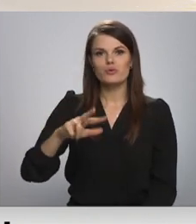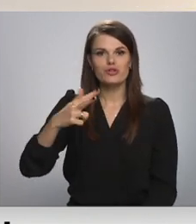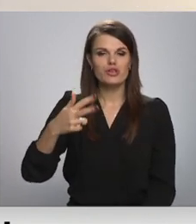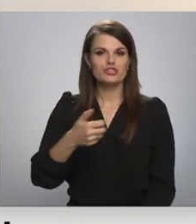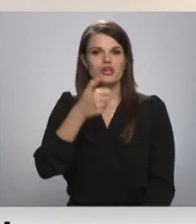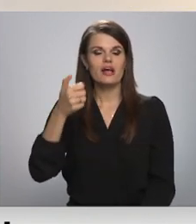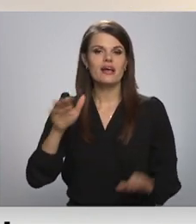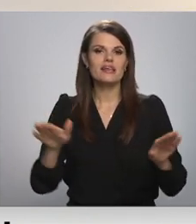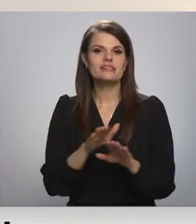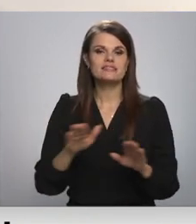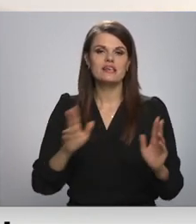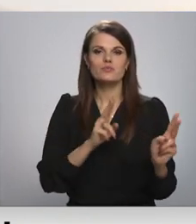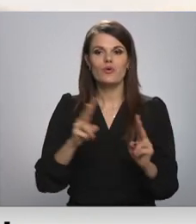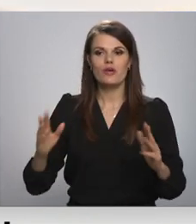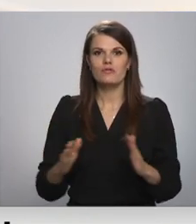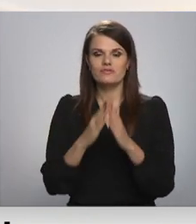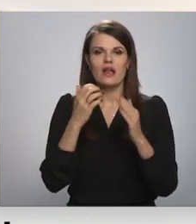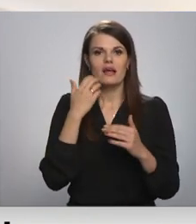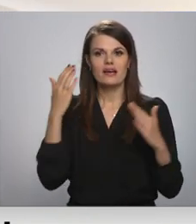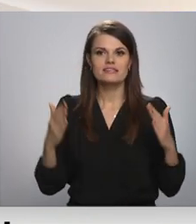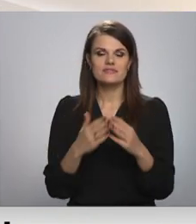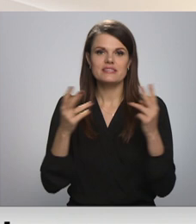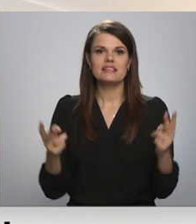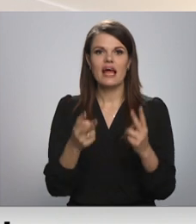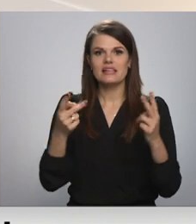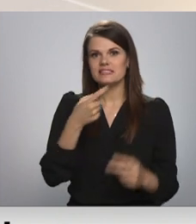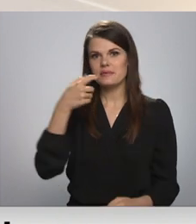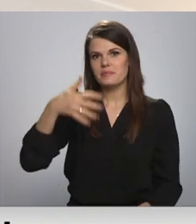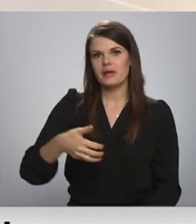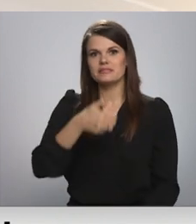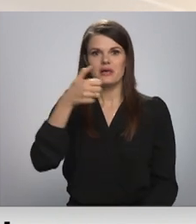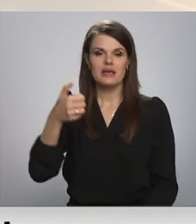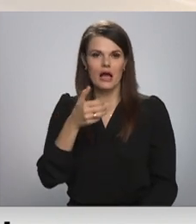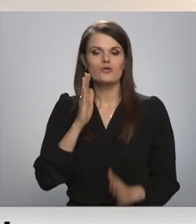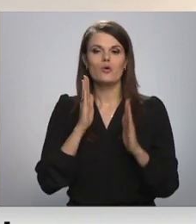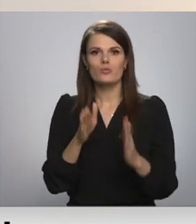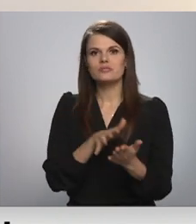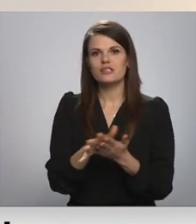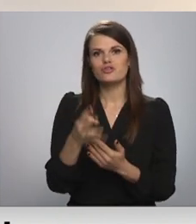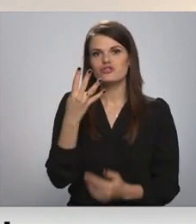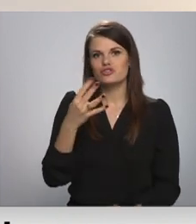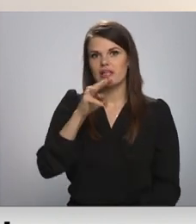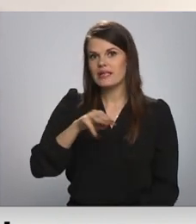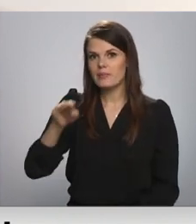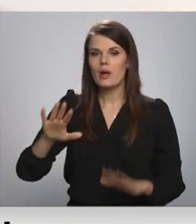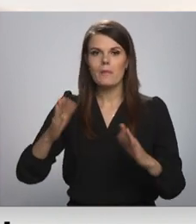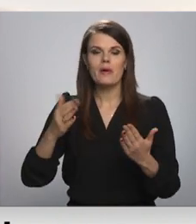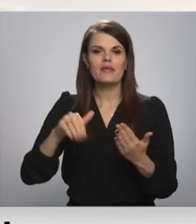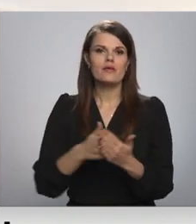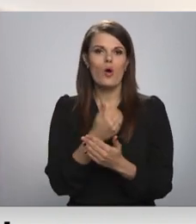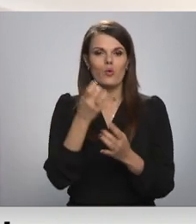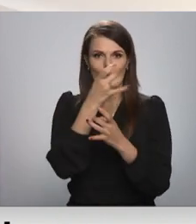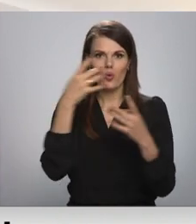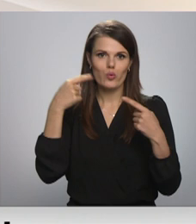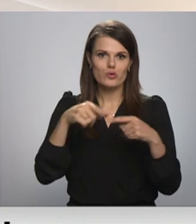dziesmu un deju svētkiem, kad svinēsim tradīcijas 150 gadi, tiks izlietoti 4 miljoni, bet jaunu kultūras produktu